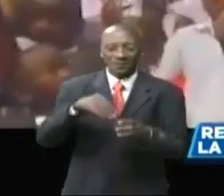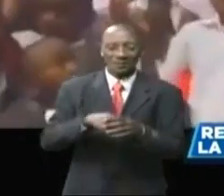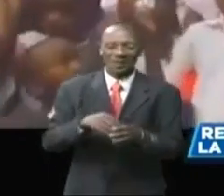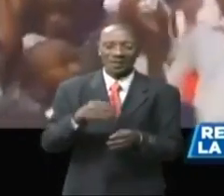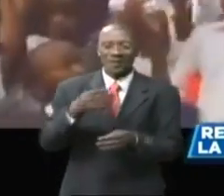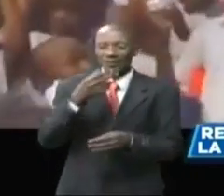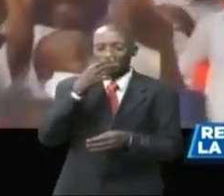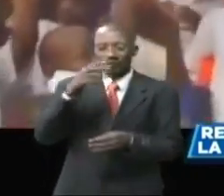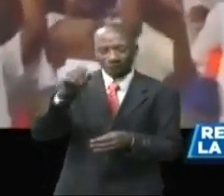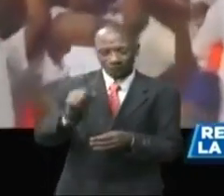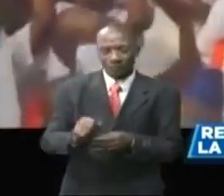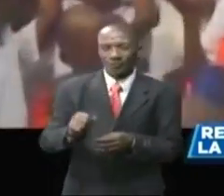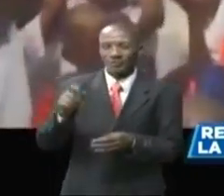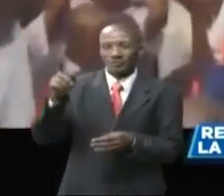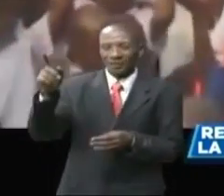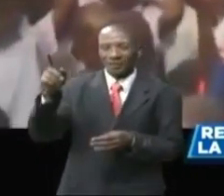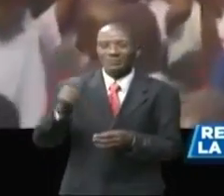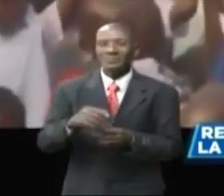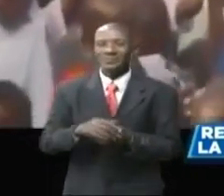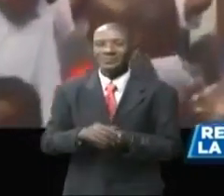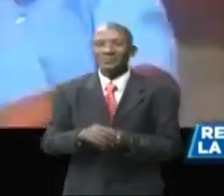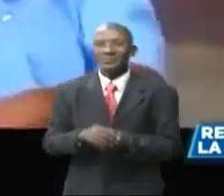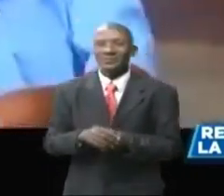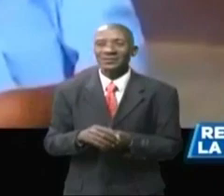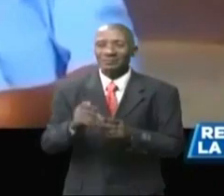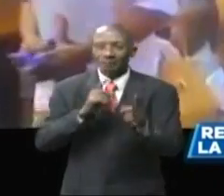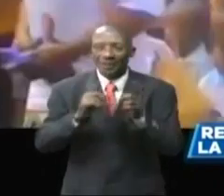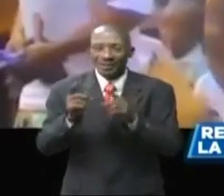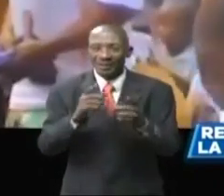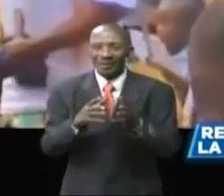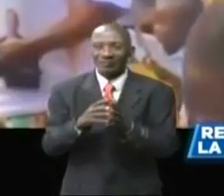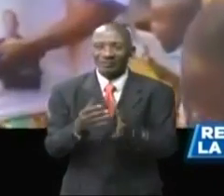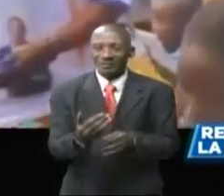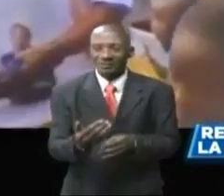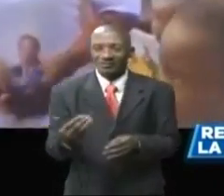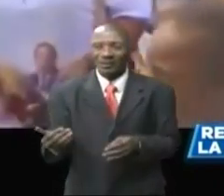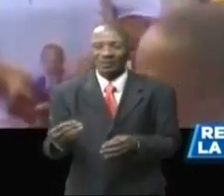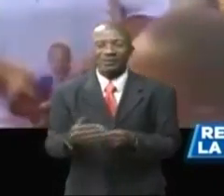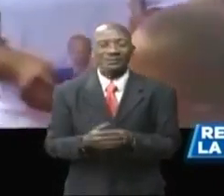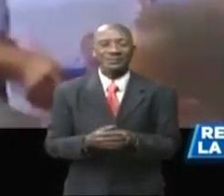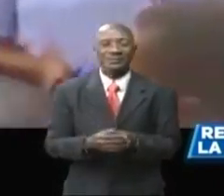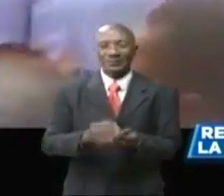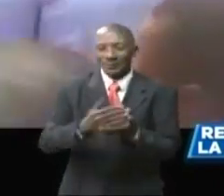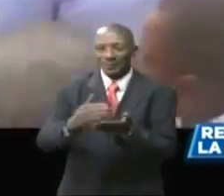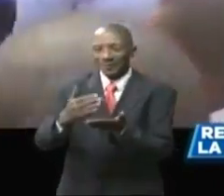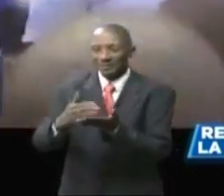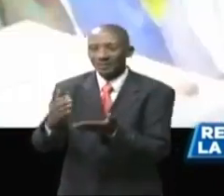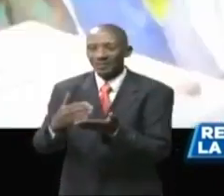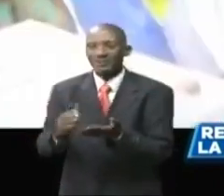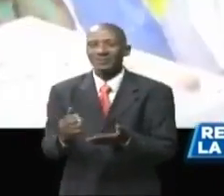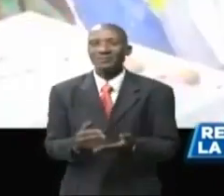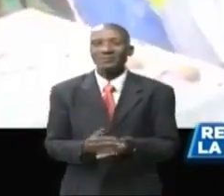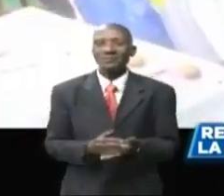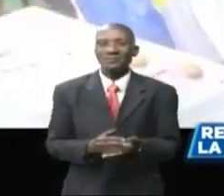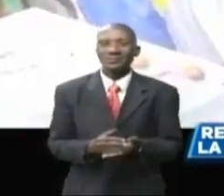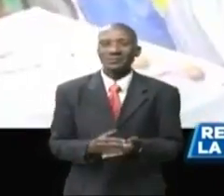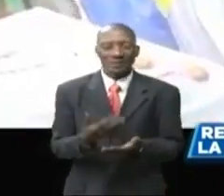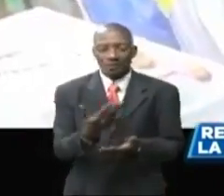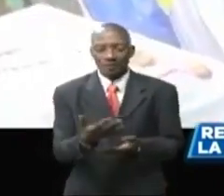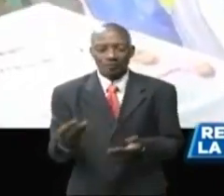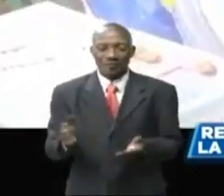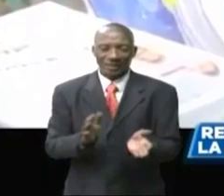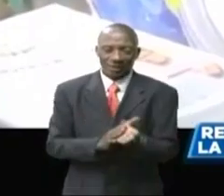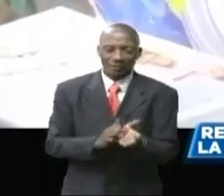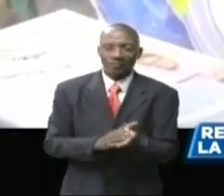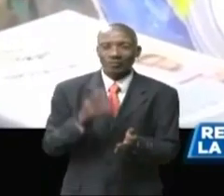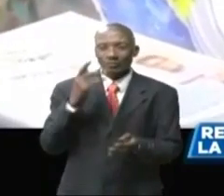milliers d'élèves ont reçu des manuels scolaires, stylos, cartables, cahiers, mais aussi de sacs de riz ainsi que d'autres